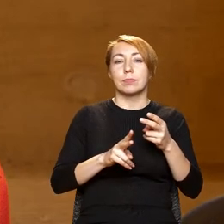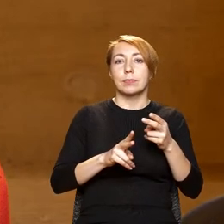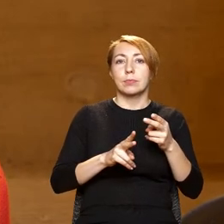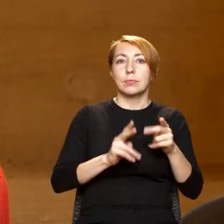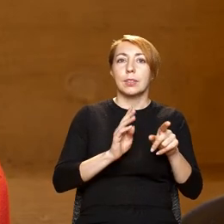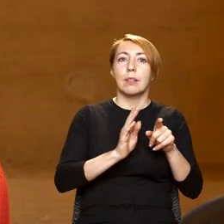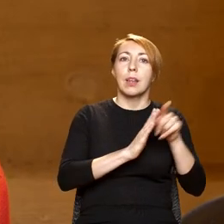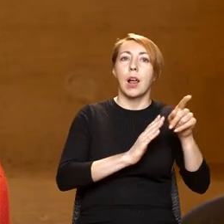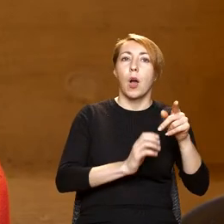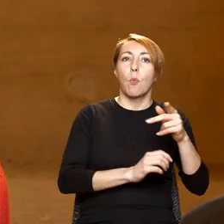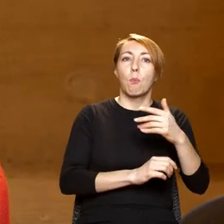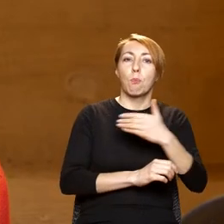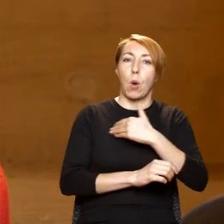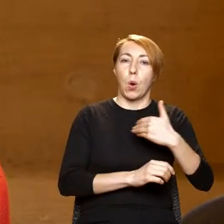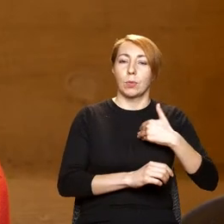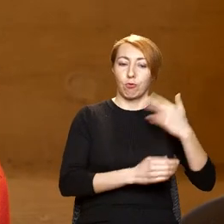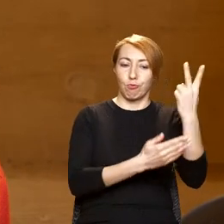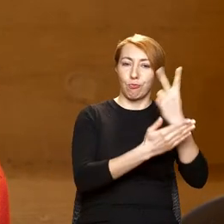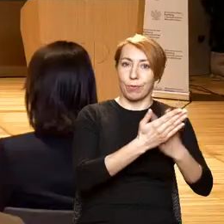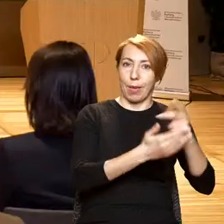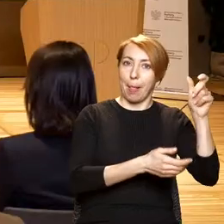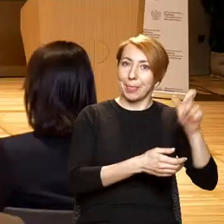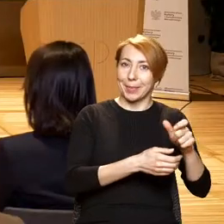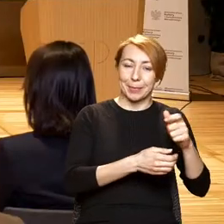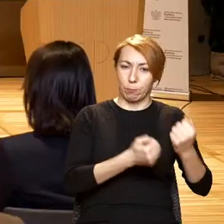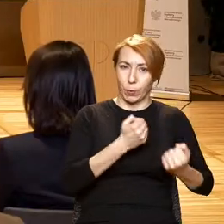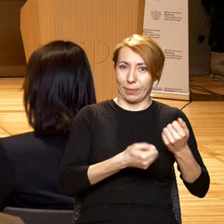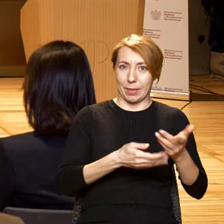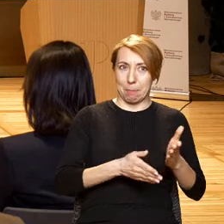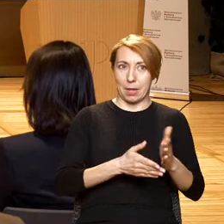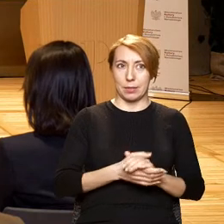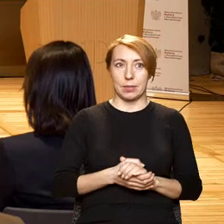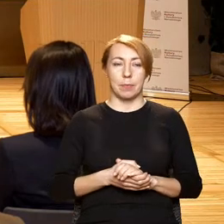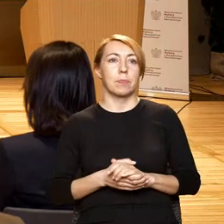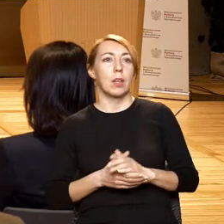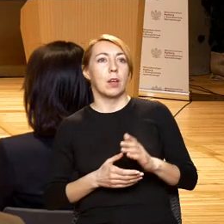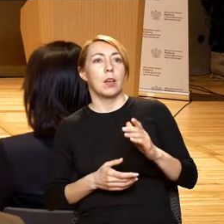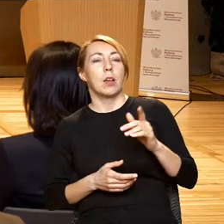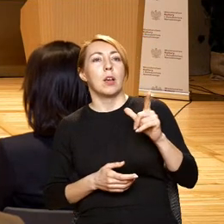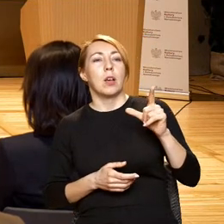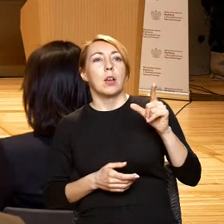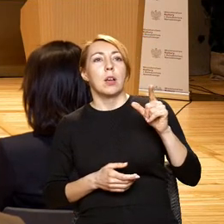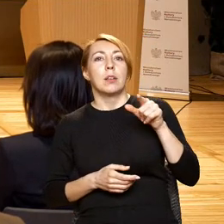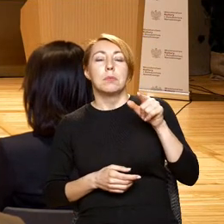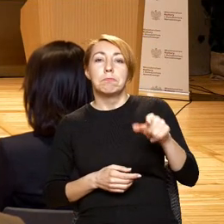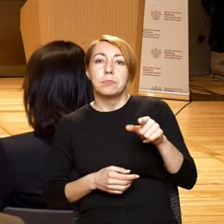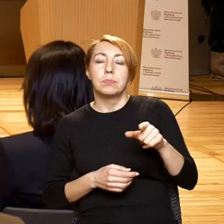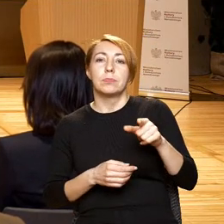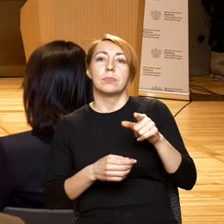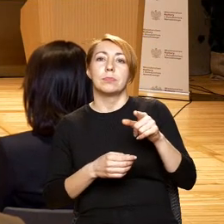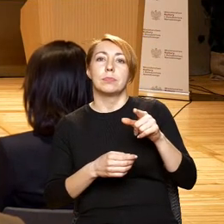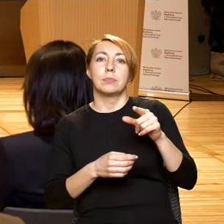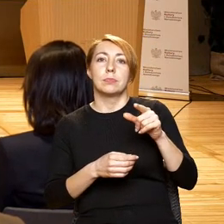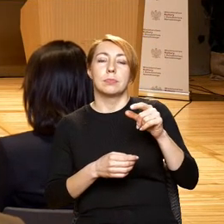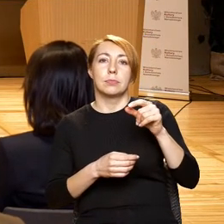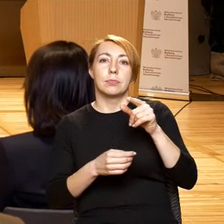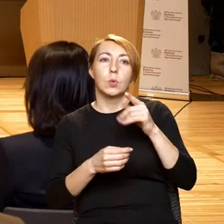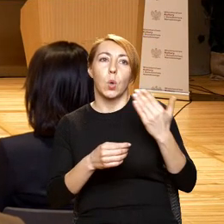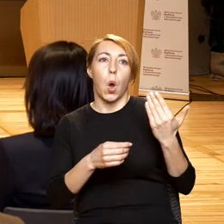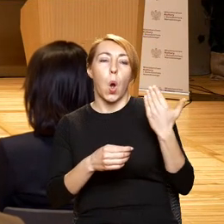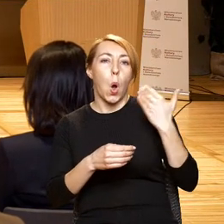polskiemu czytelnikowi. Ja może dodam, że Piłsudski spotkał podobno 100 Japończyków w czasie tego krótkiego pobytu, już